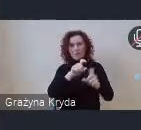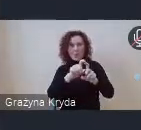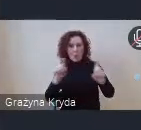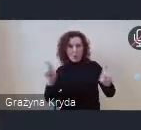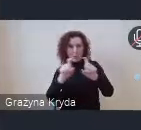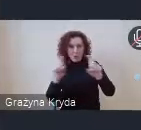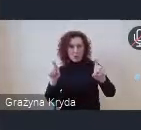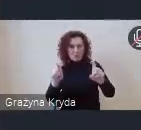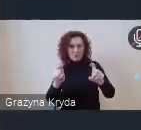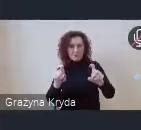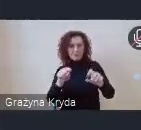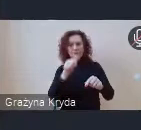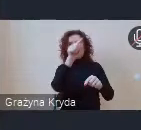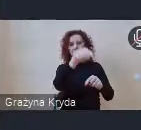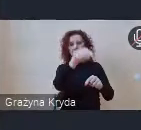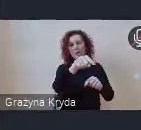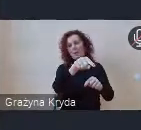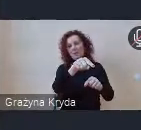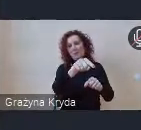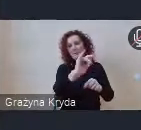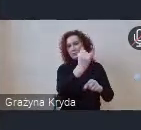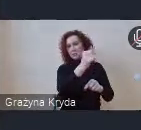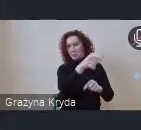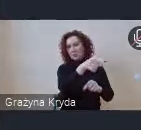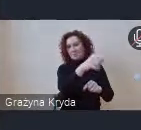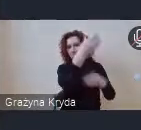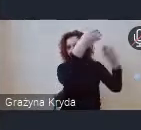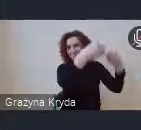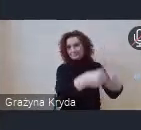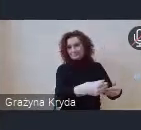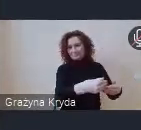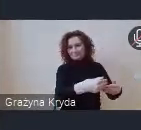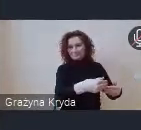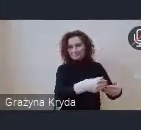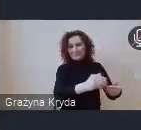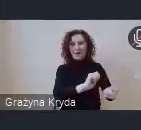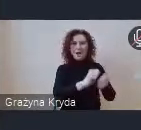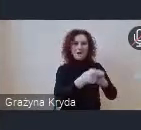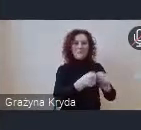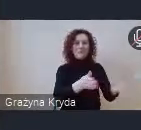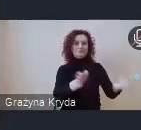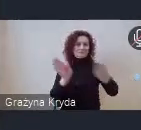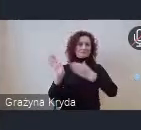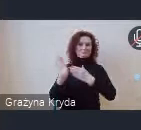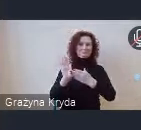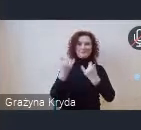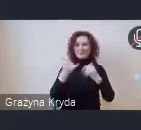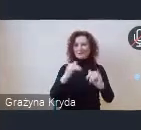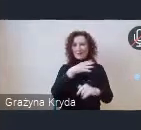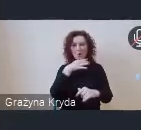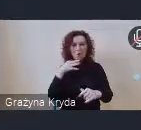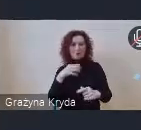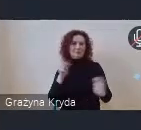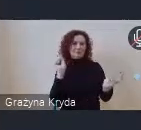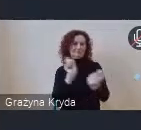strony tam będzie żółta ściana i drugą stronę miał jasne jakiejś albo właśnie ciemne wnętrze będę miał będę musiał zastosować inny